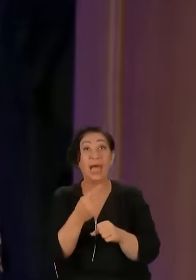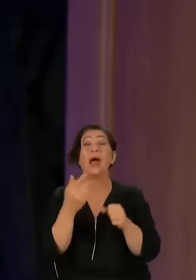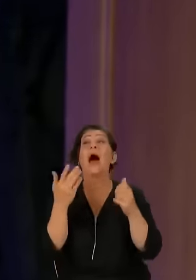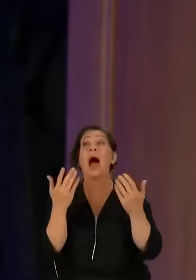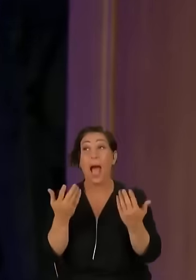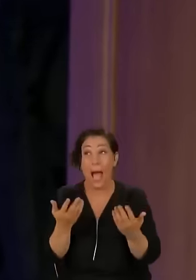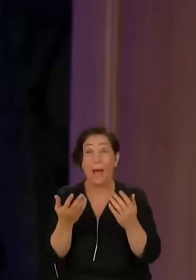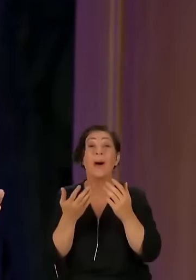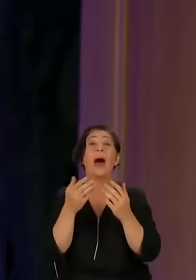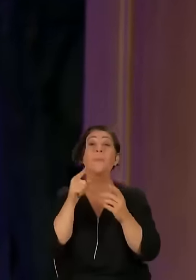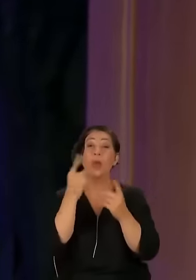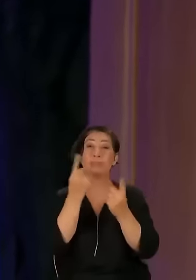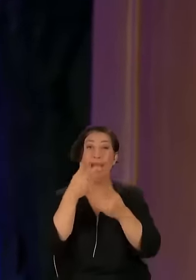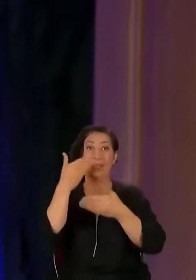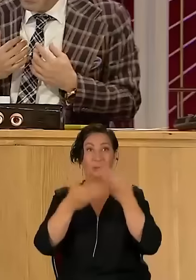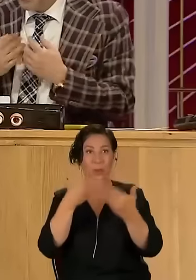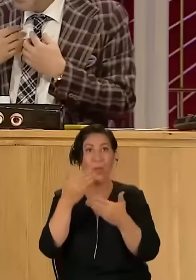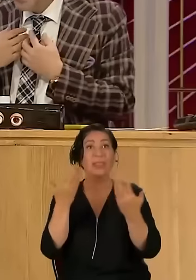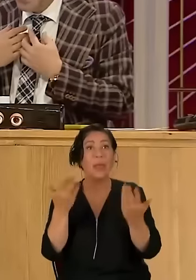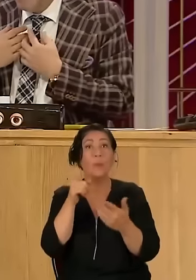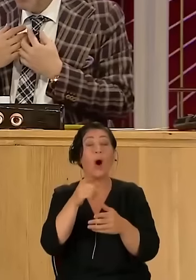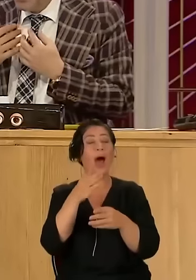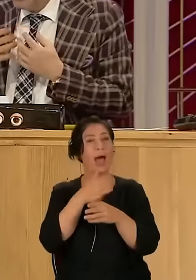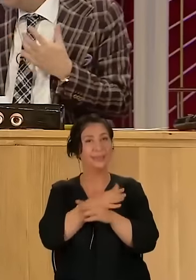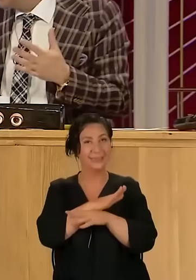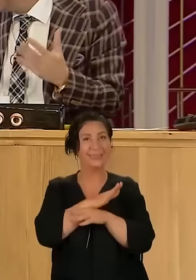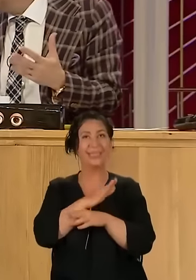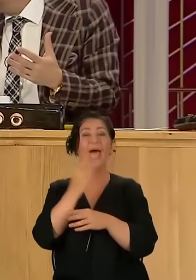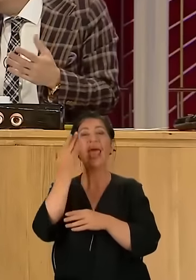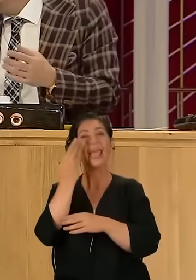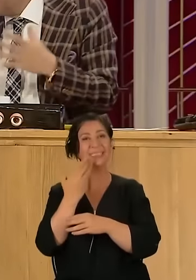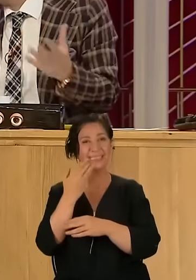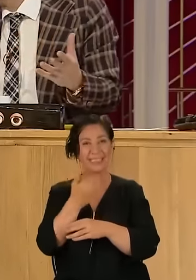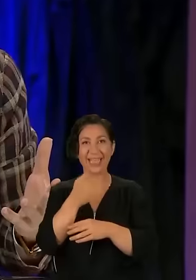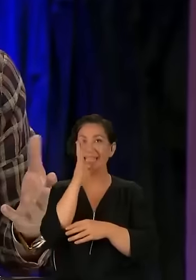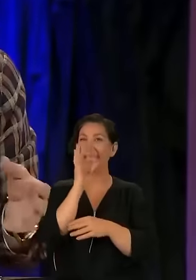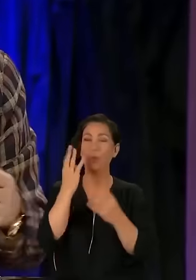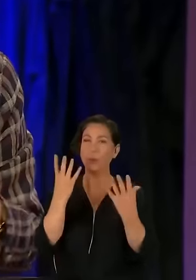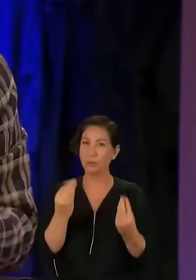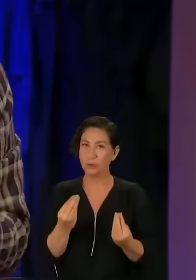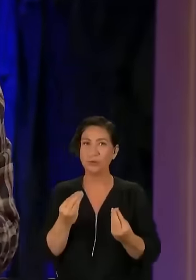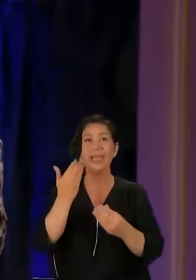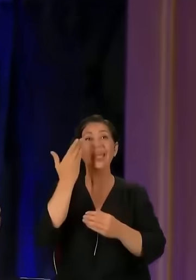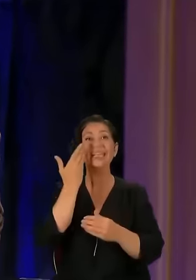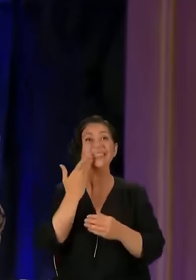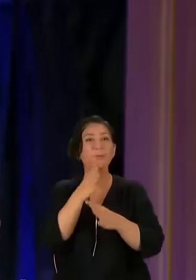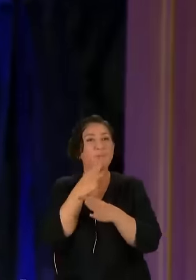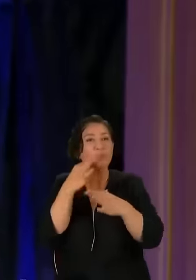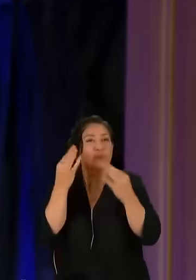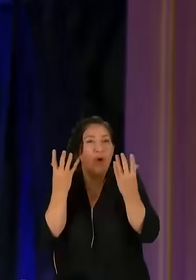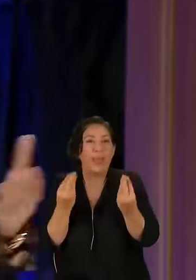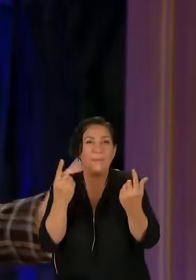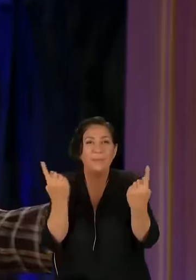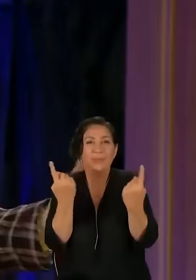ama böyle bir şey. Tabii bu aslında izleyen kim olursa olsun izleyeni mutlu eden bir